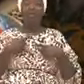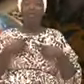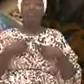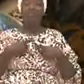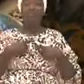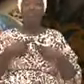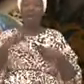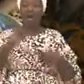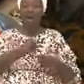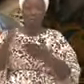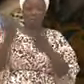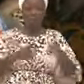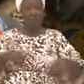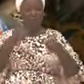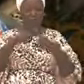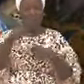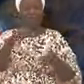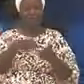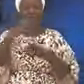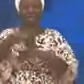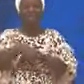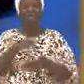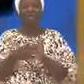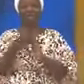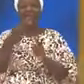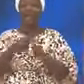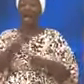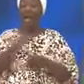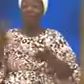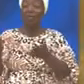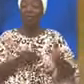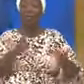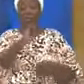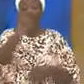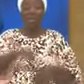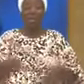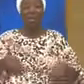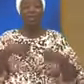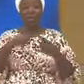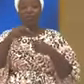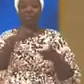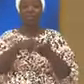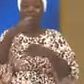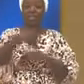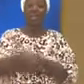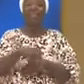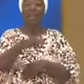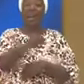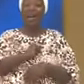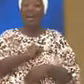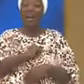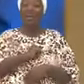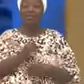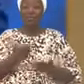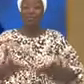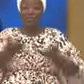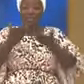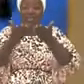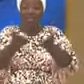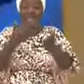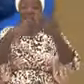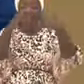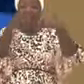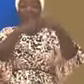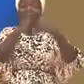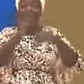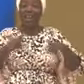je vous apporte la vie ce soir je vous apporte la vie éternelle ce soir je vous présente la